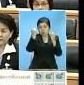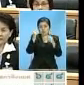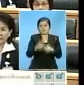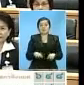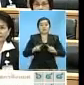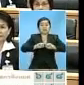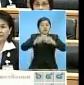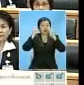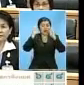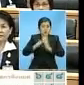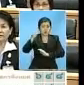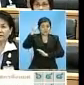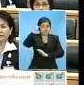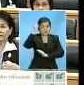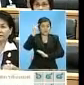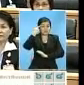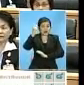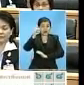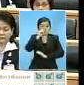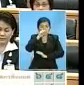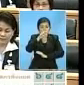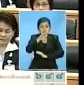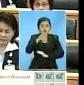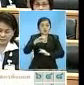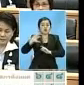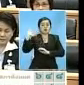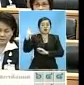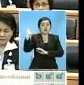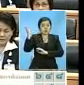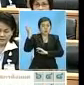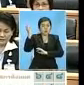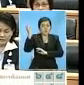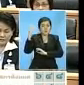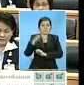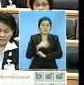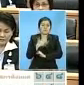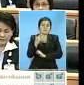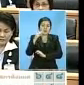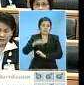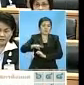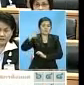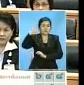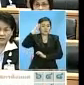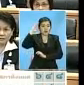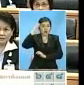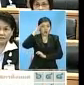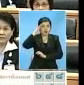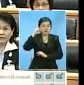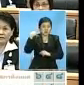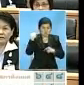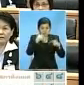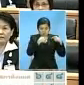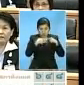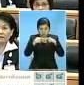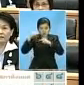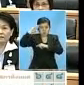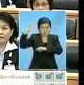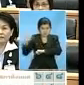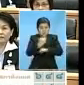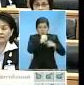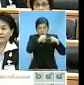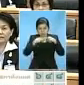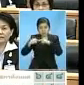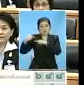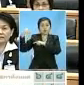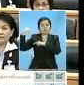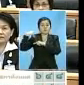ชญ์ได้บอกว่าไม่มีคณะรัฐประหารใดในโลกครับที่ไม่คิดสืบทอดอำนาจอันนี้เป็นเรื่องจริงครับเพราะว่